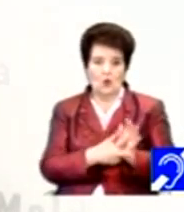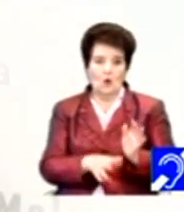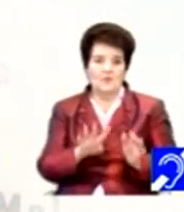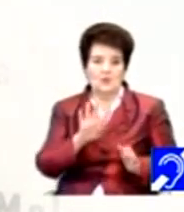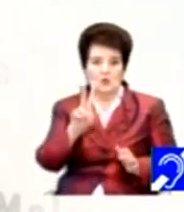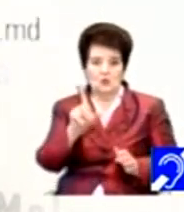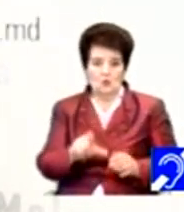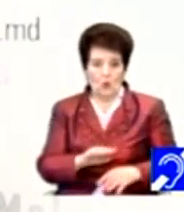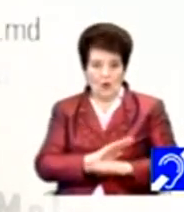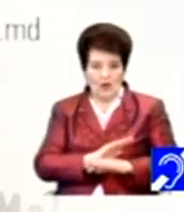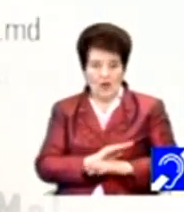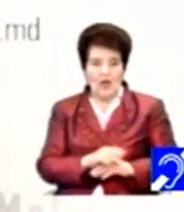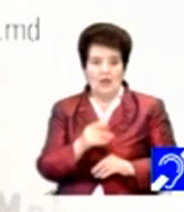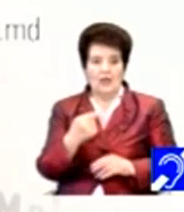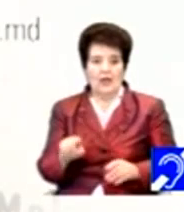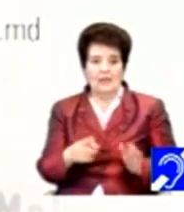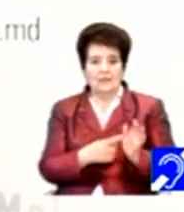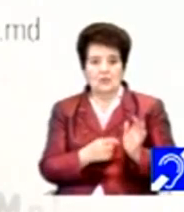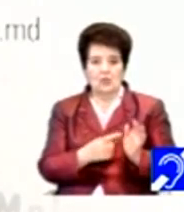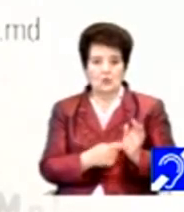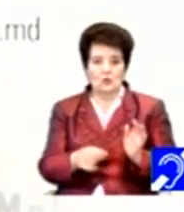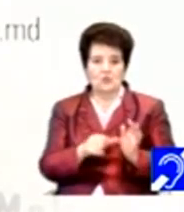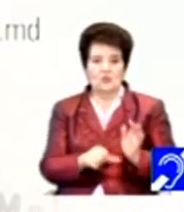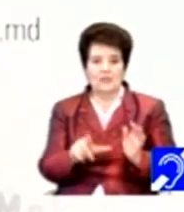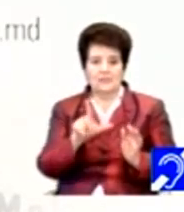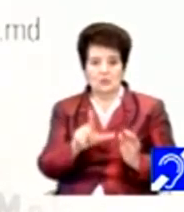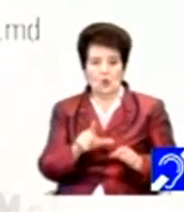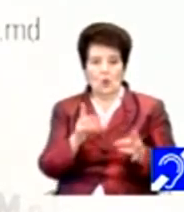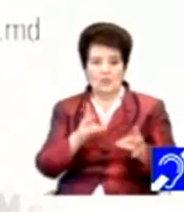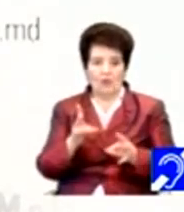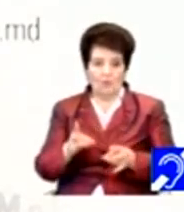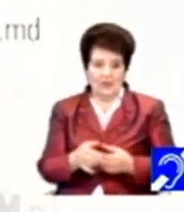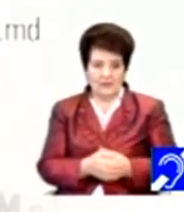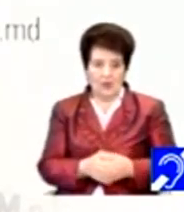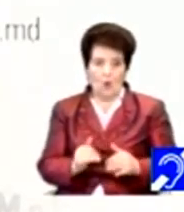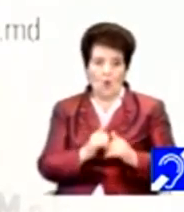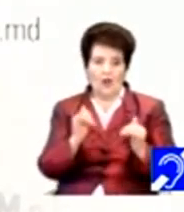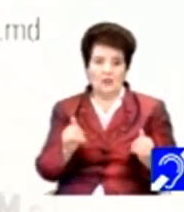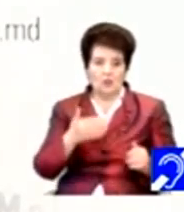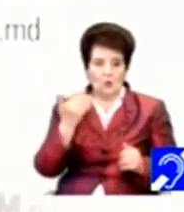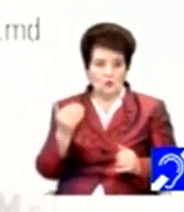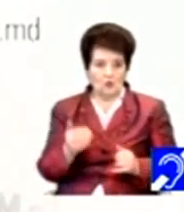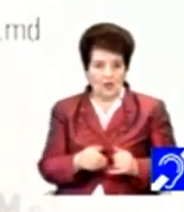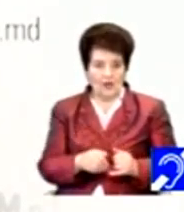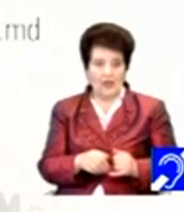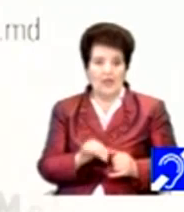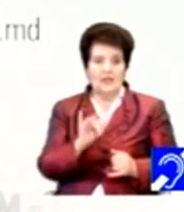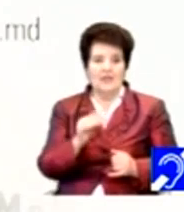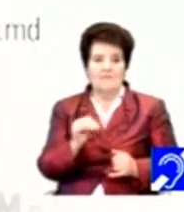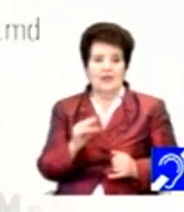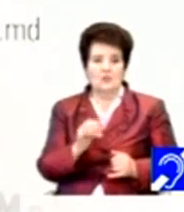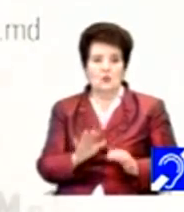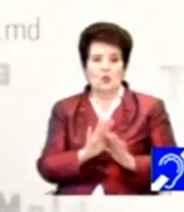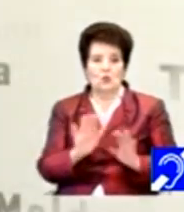82 de persoane au decedat, iar alte 662 au fost traumatizate. O creștere ușoară a dinamicii infracțiunilor se